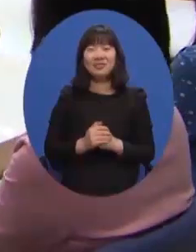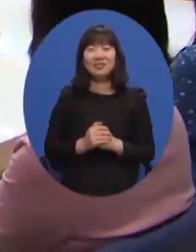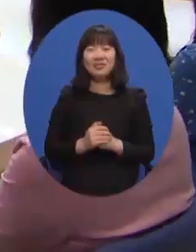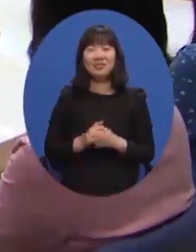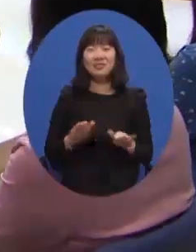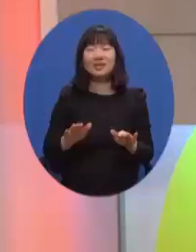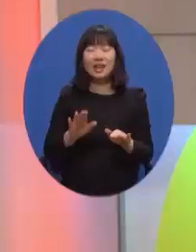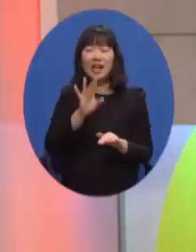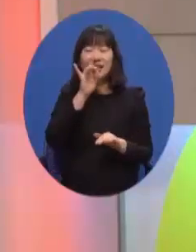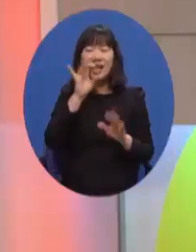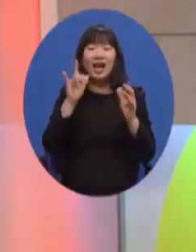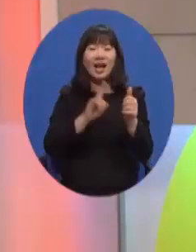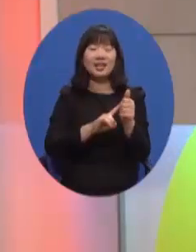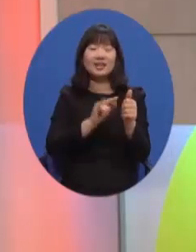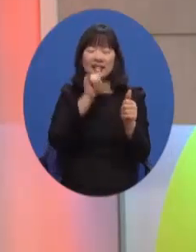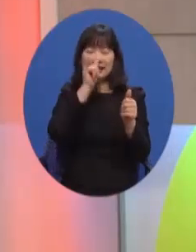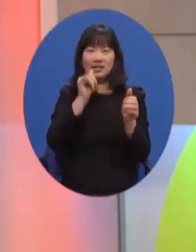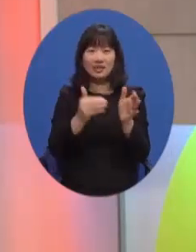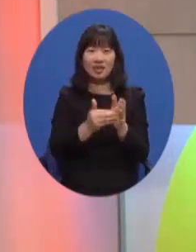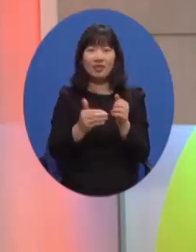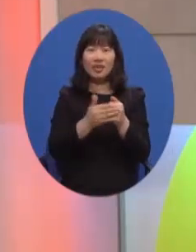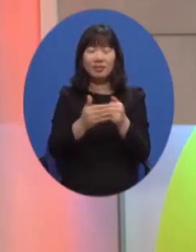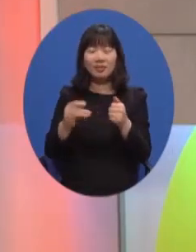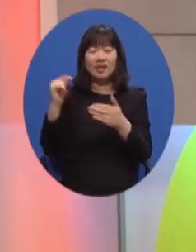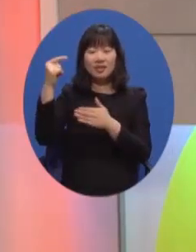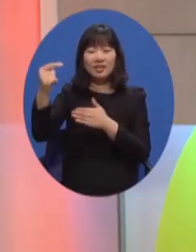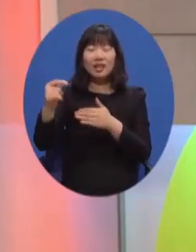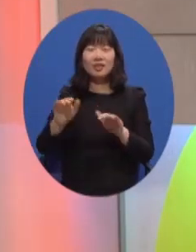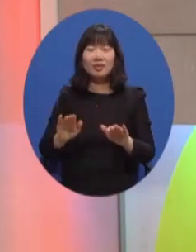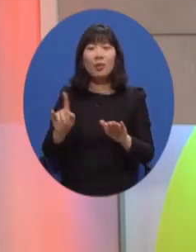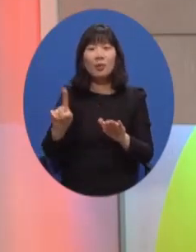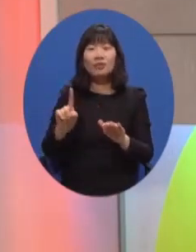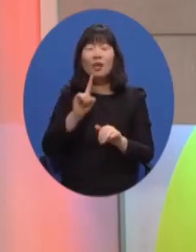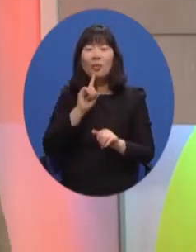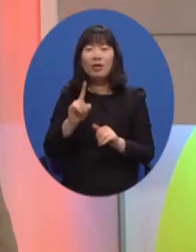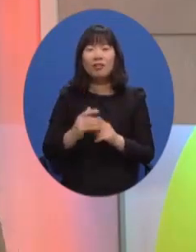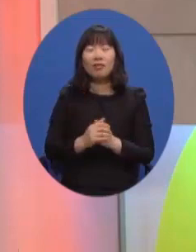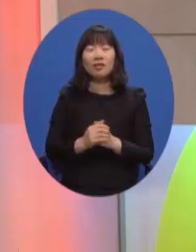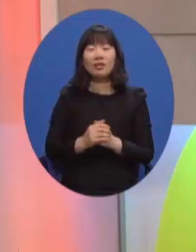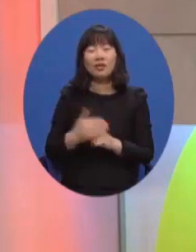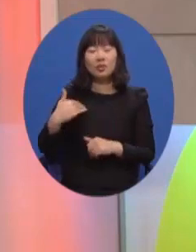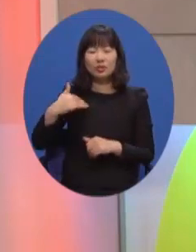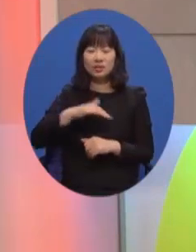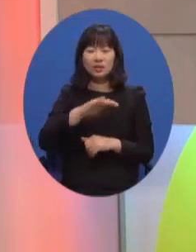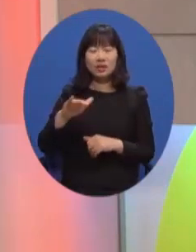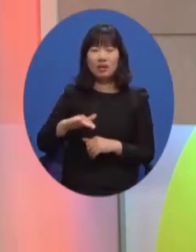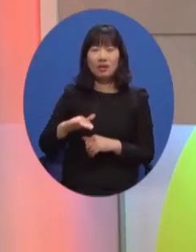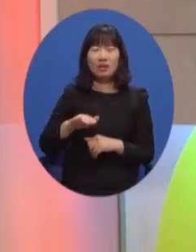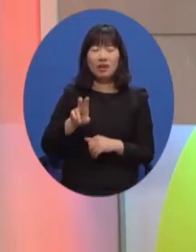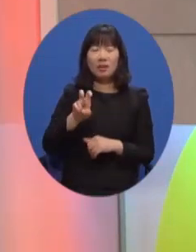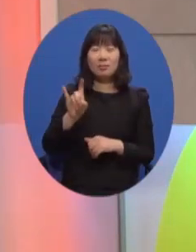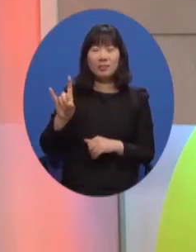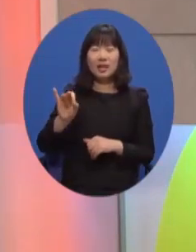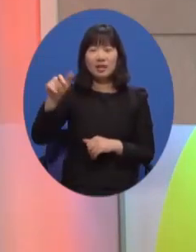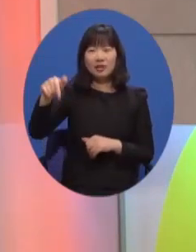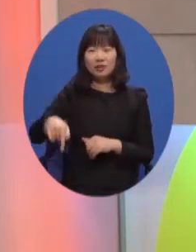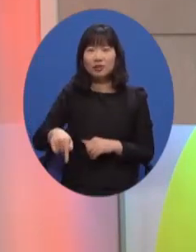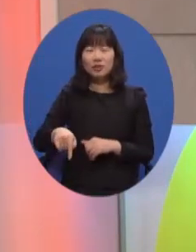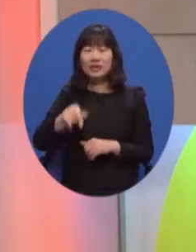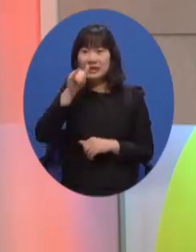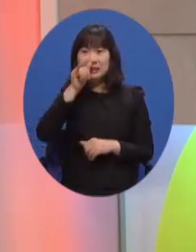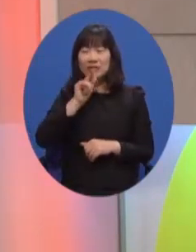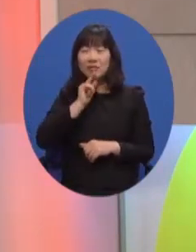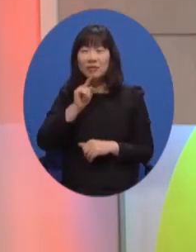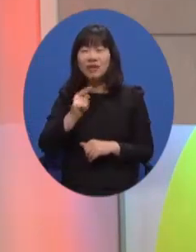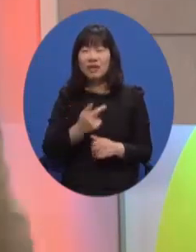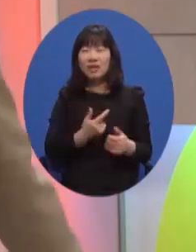근데 이게 안 되는 아이들이 꽤 있어요. 네. 그런 다음에 그다음에 또 어떤 거냐면. 우리가 왜 맹구 저기 있죠 이거